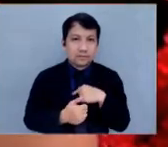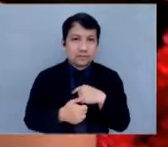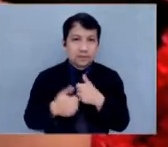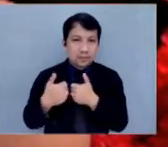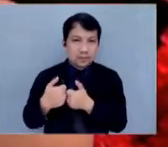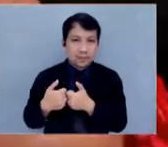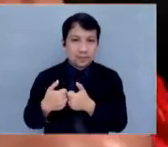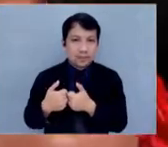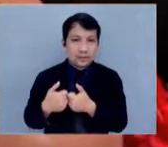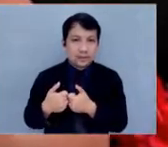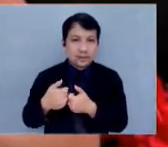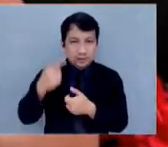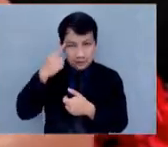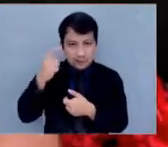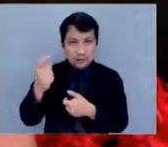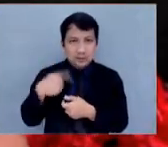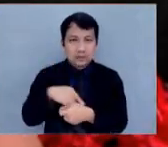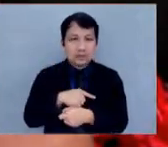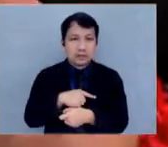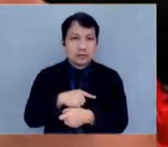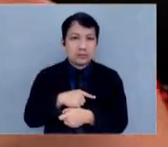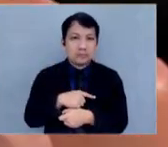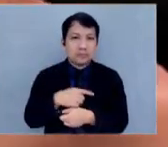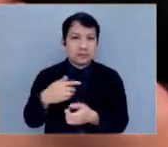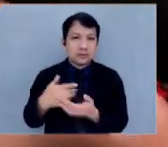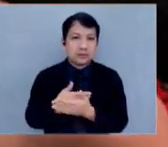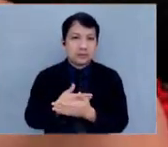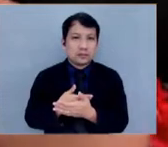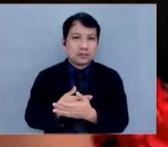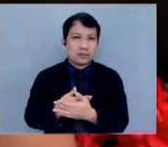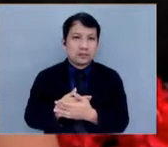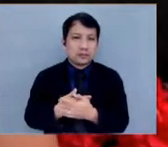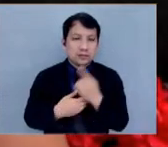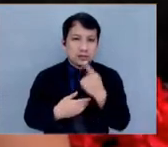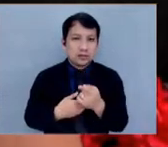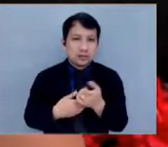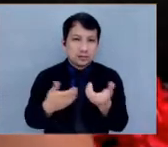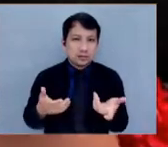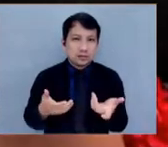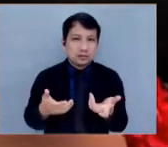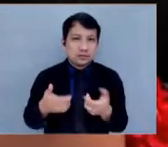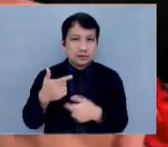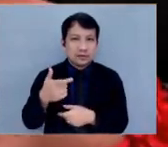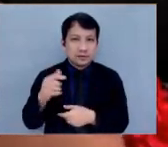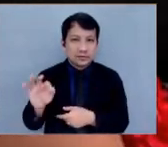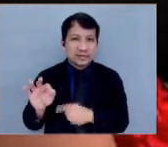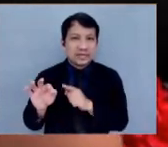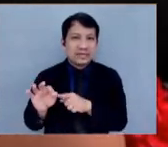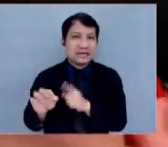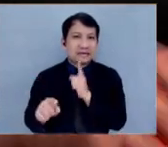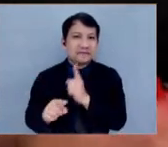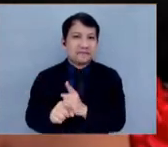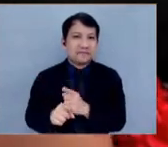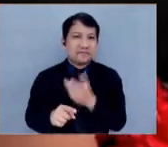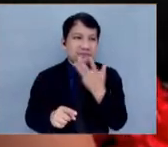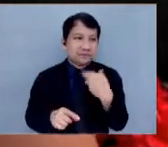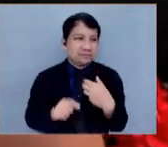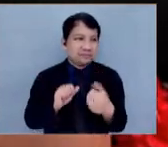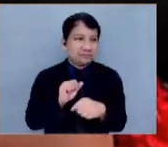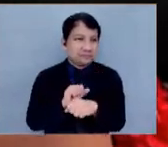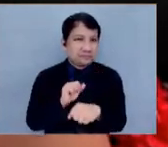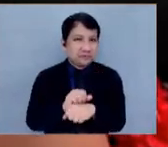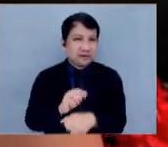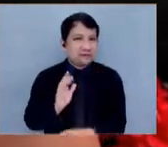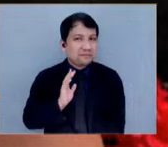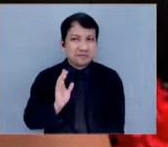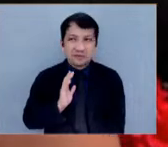ko talaga yon. Dumating to! Tapos my girlfriend din siya. And then like, nag-work lang kami and then it worked. And